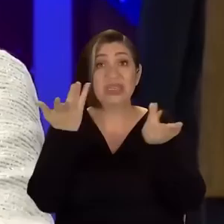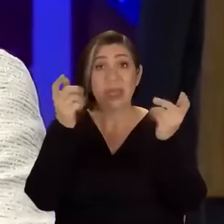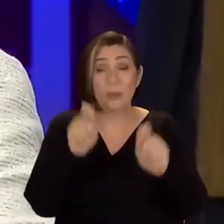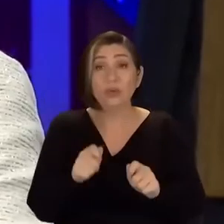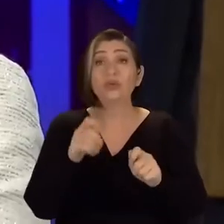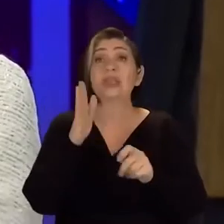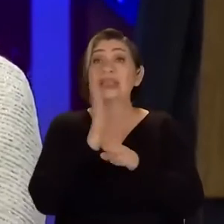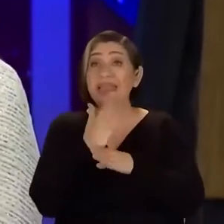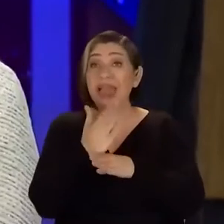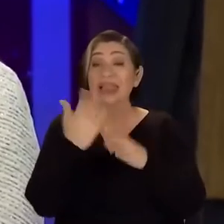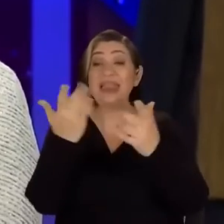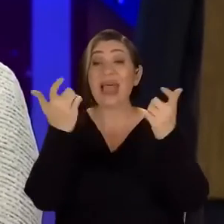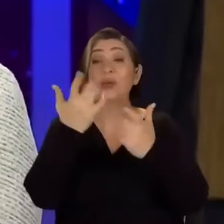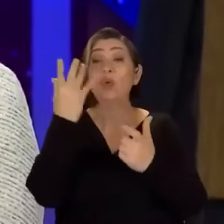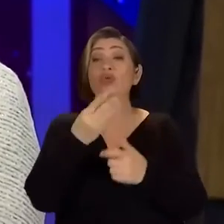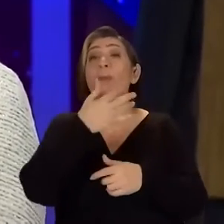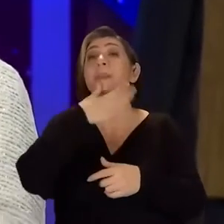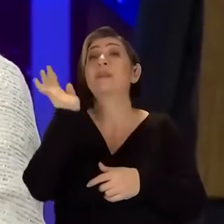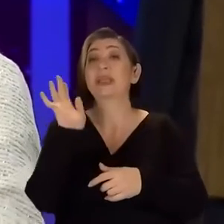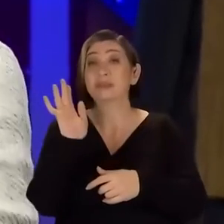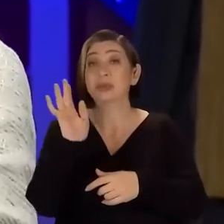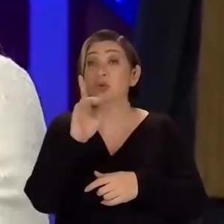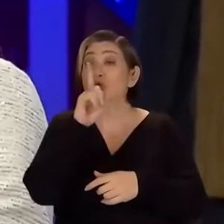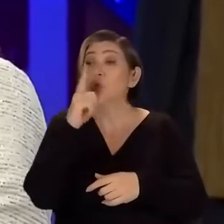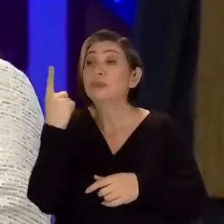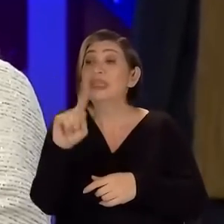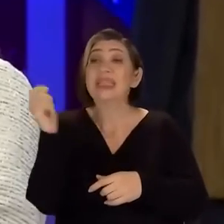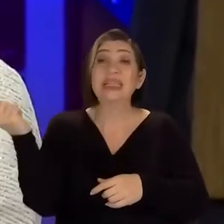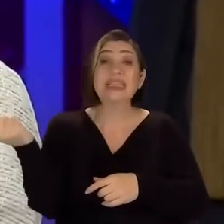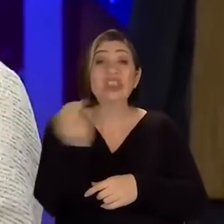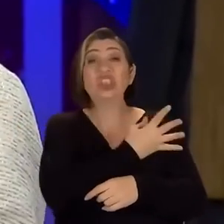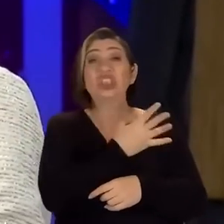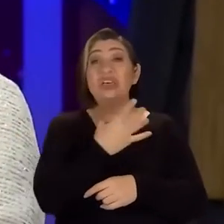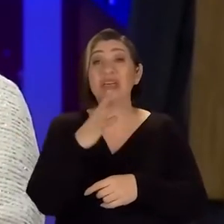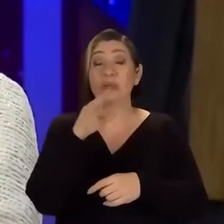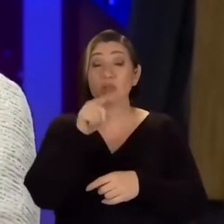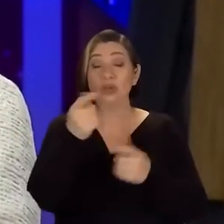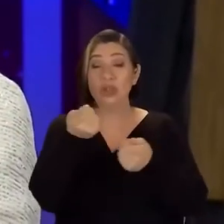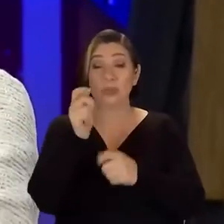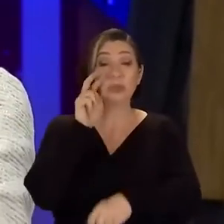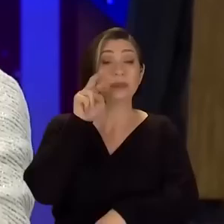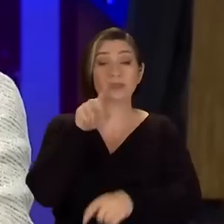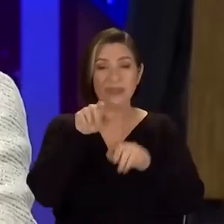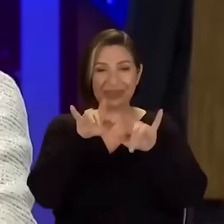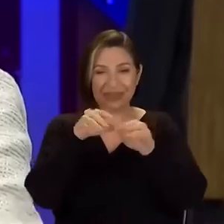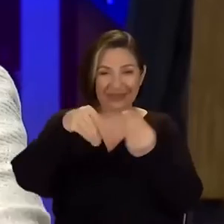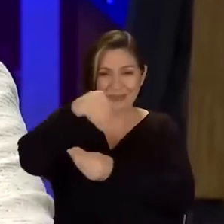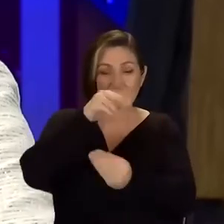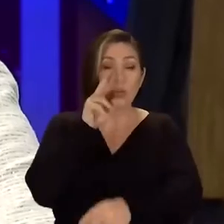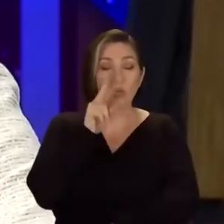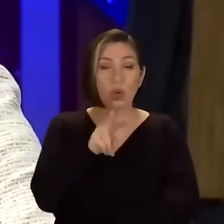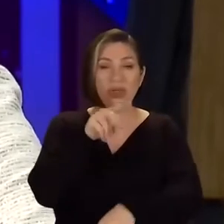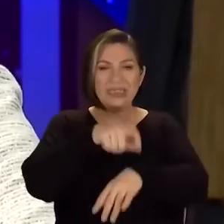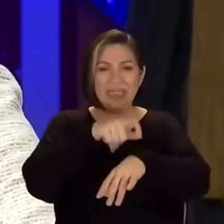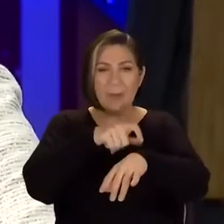yapıyoruz? Çünkü nerede olduğunu bilmediğimiz yüz binlerce nokta bu işlemi görüyor, zaman damgasıyla